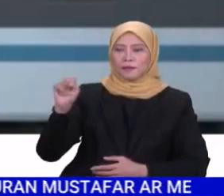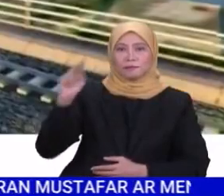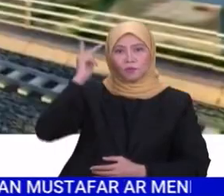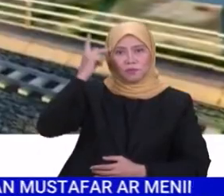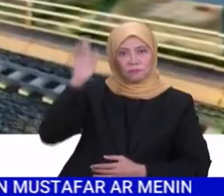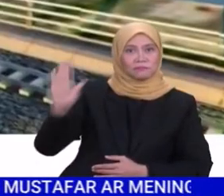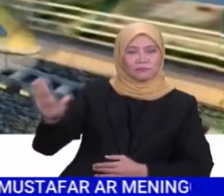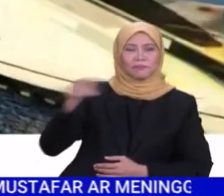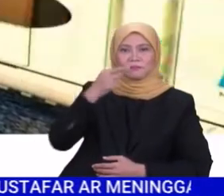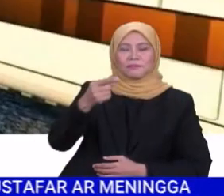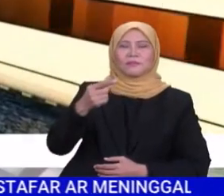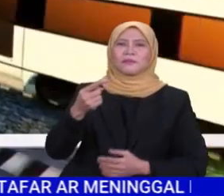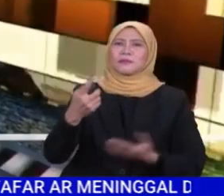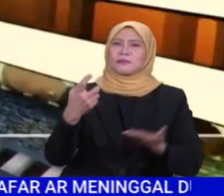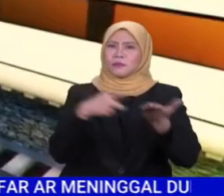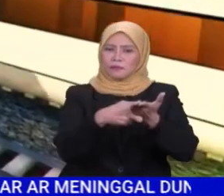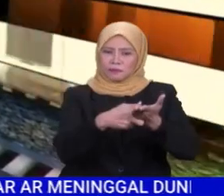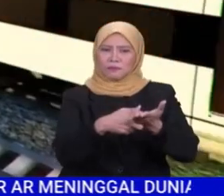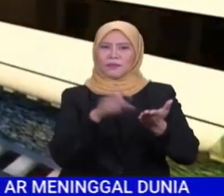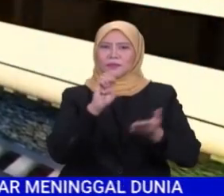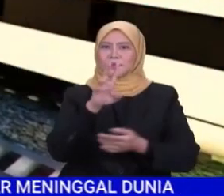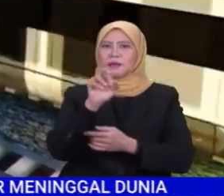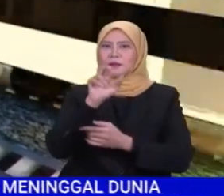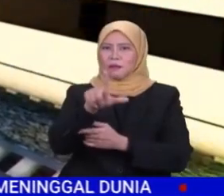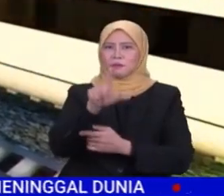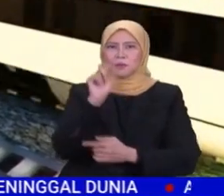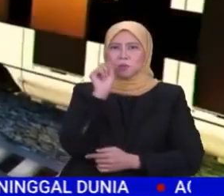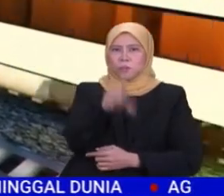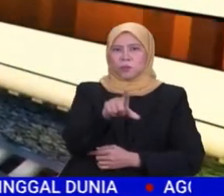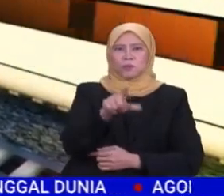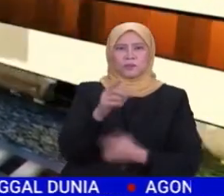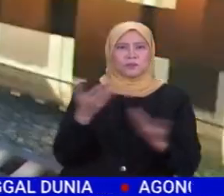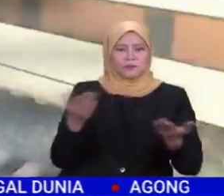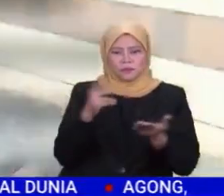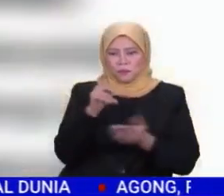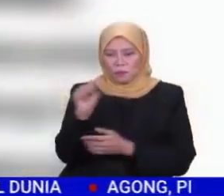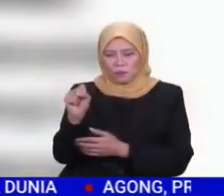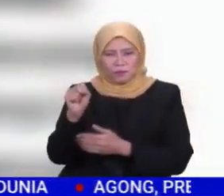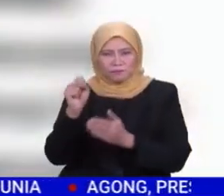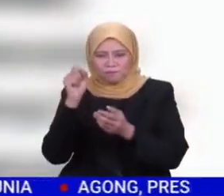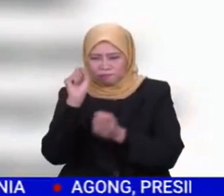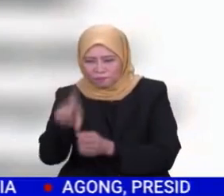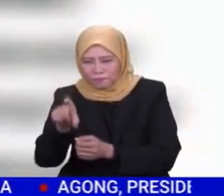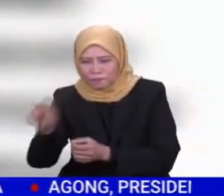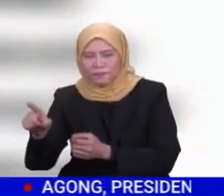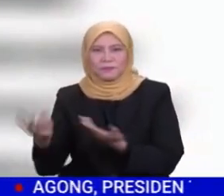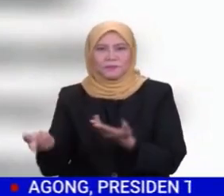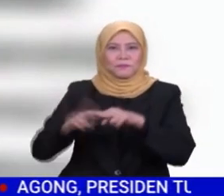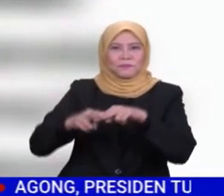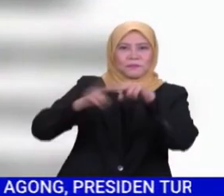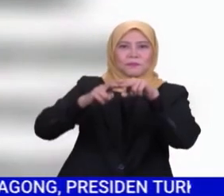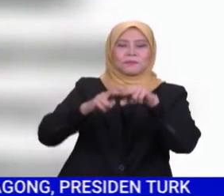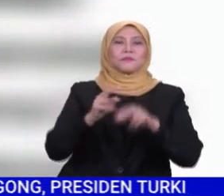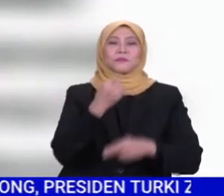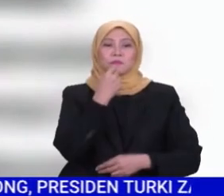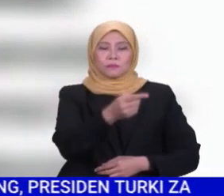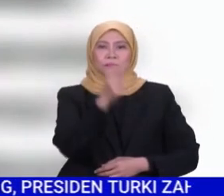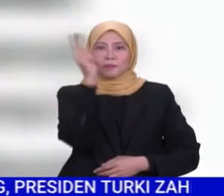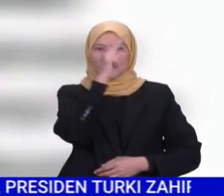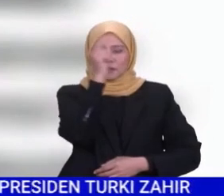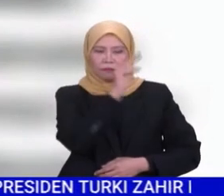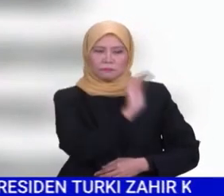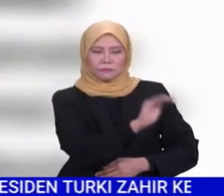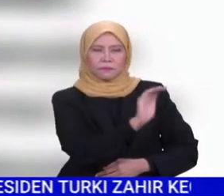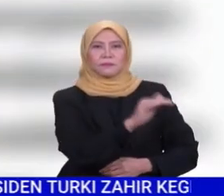sebagai berkata, tambang ECRL dijangka mahal ekoran kos pembinaannya yang tinggi dan menggesa kerajaan meneliti